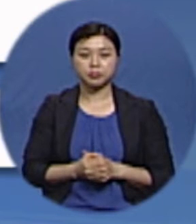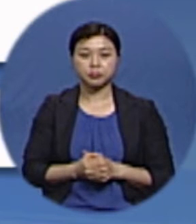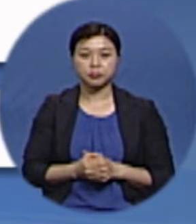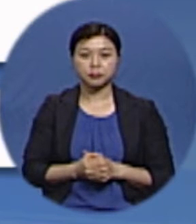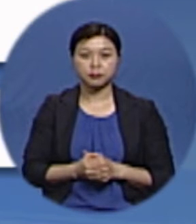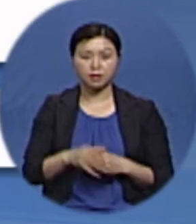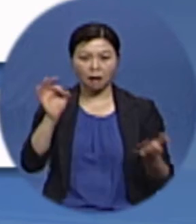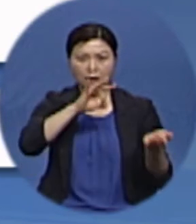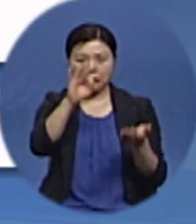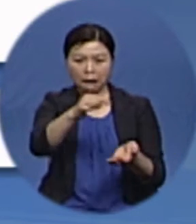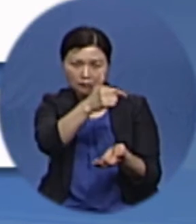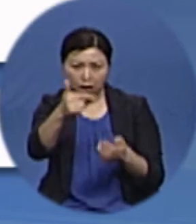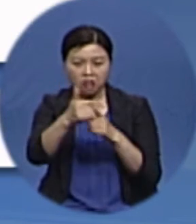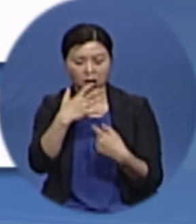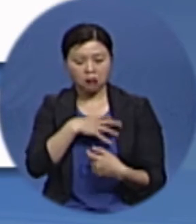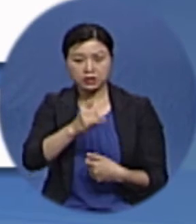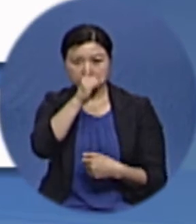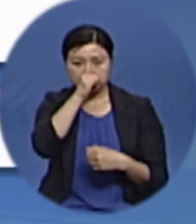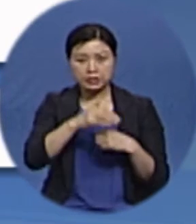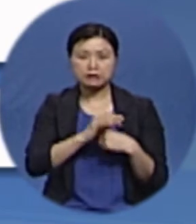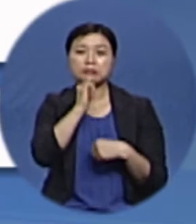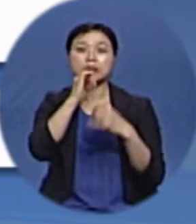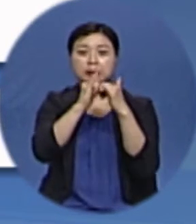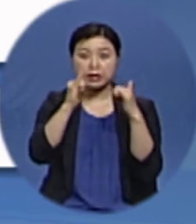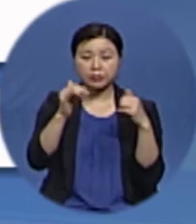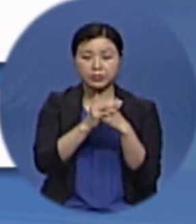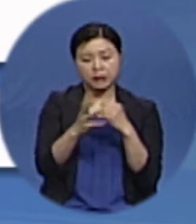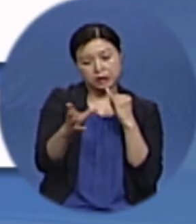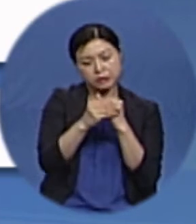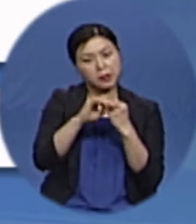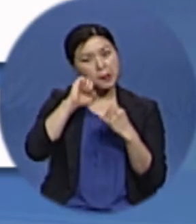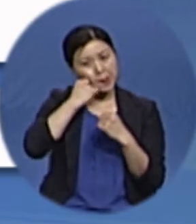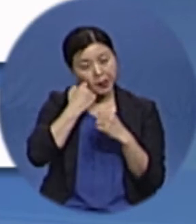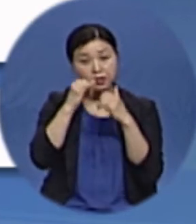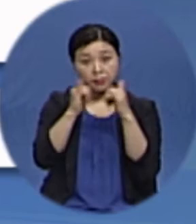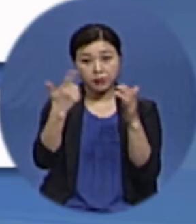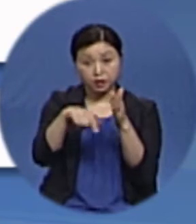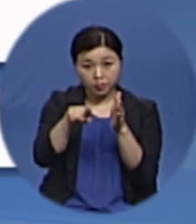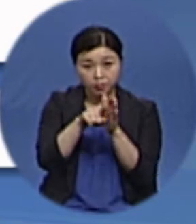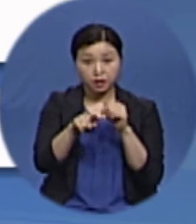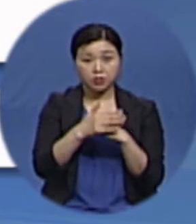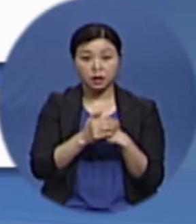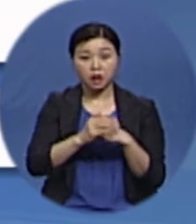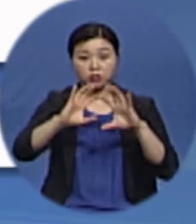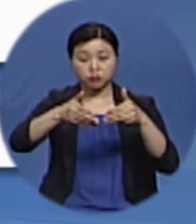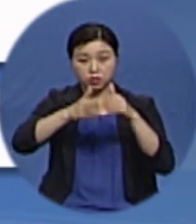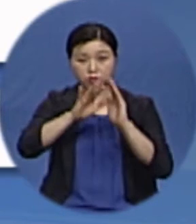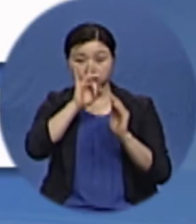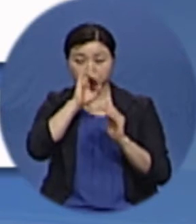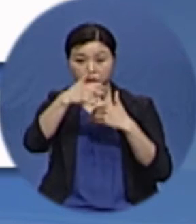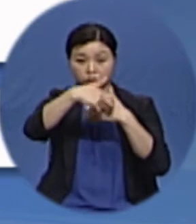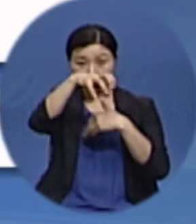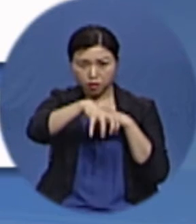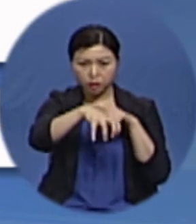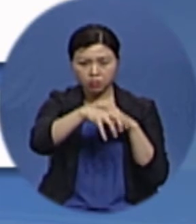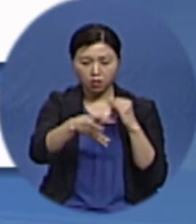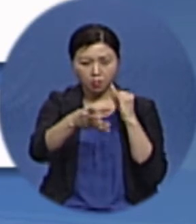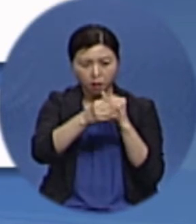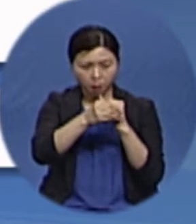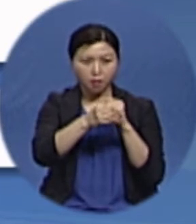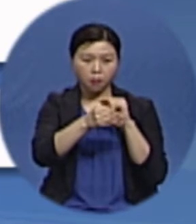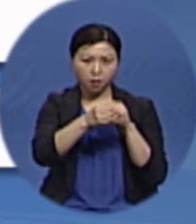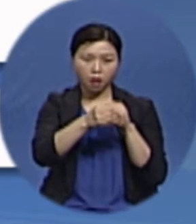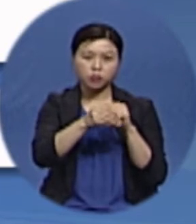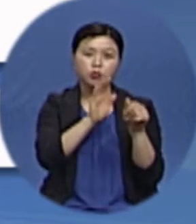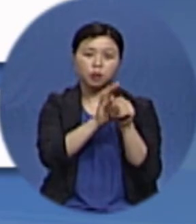고액의 치료비용으로 고민하는 저소득층 난임 부부를 위해 국립중앙의료원이 난임센터를 개소했습니다.